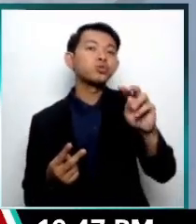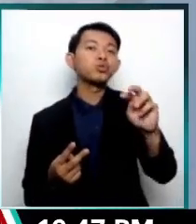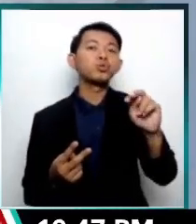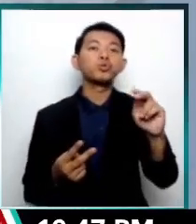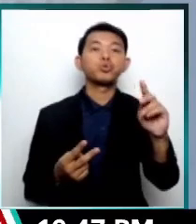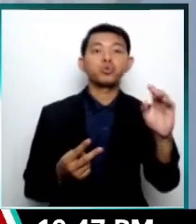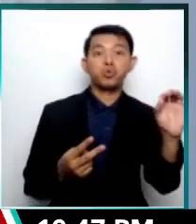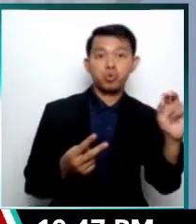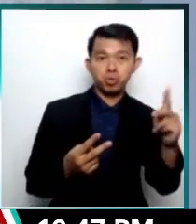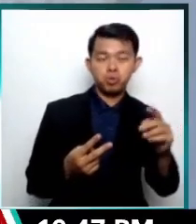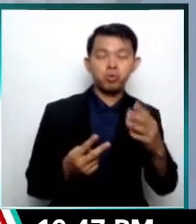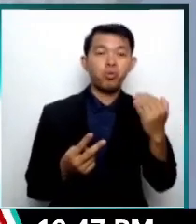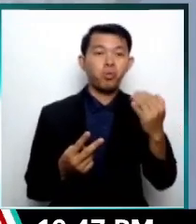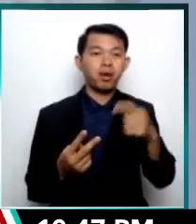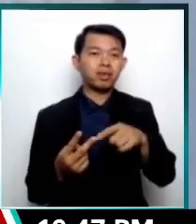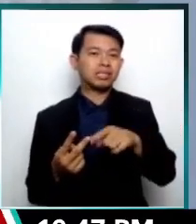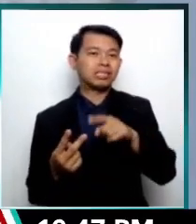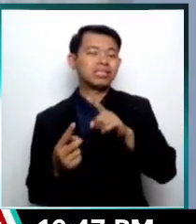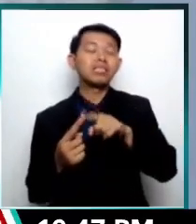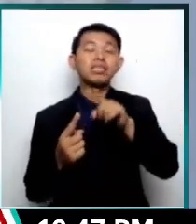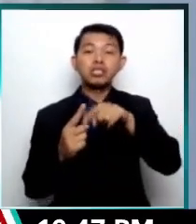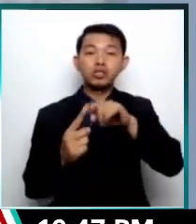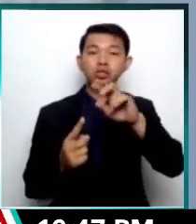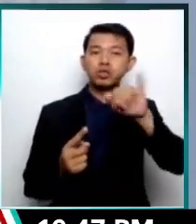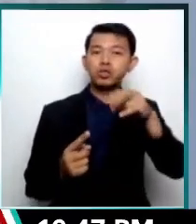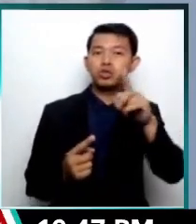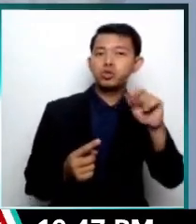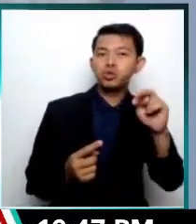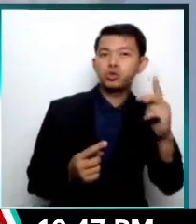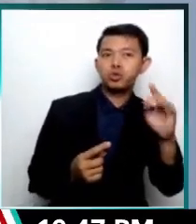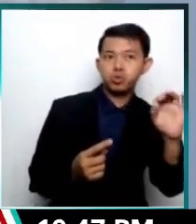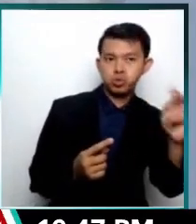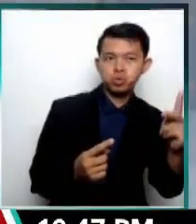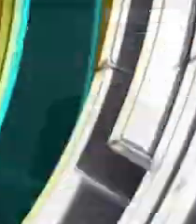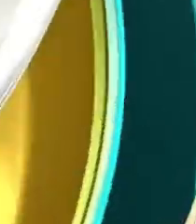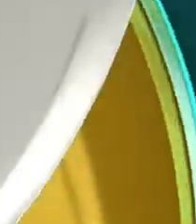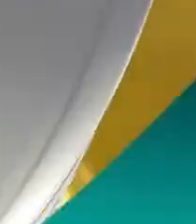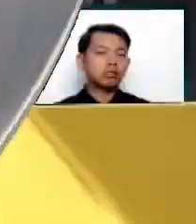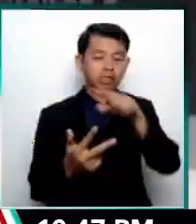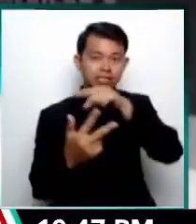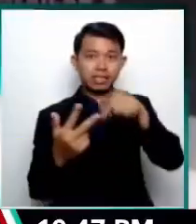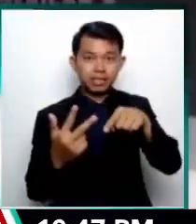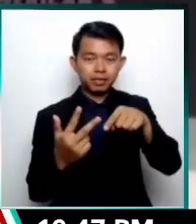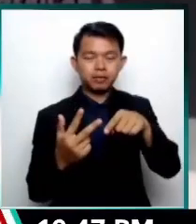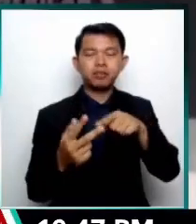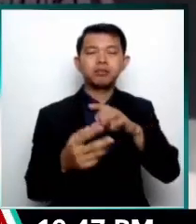mandatory military service. Panoorin sa report ni Aubrey Carampel.